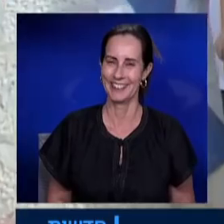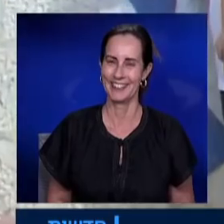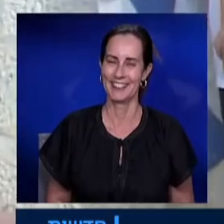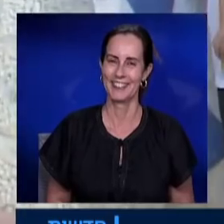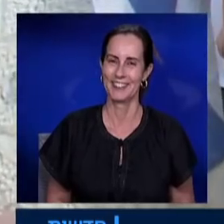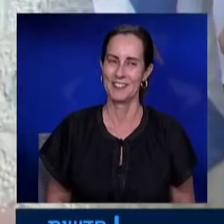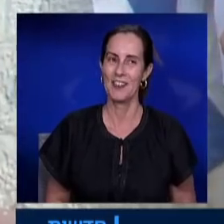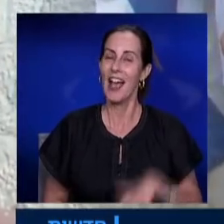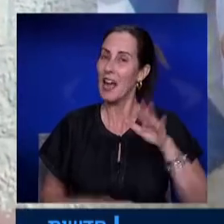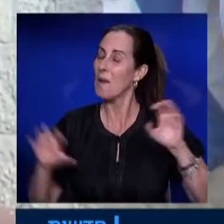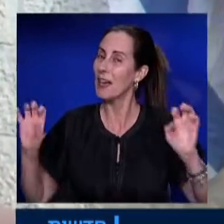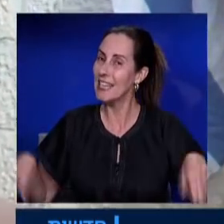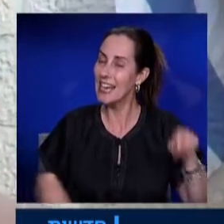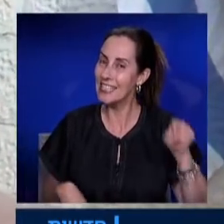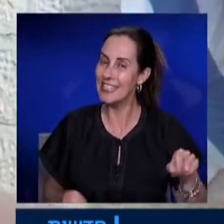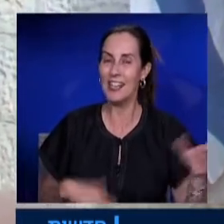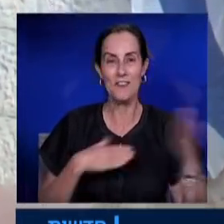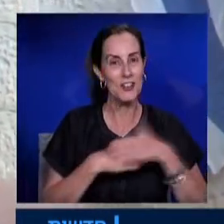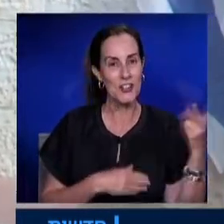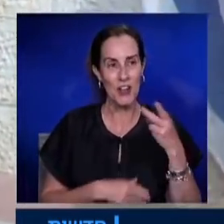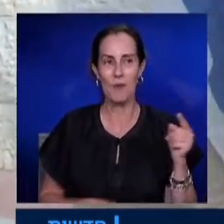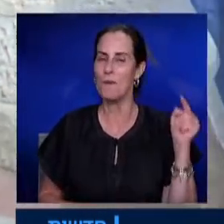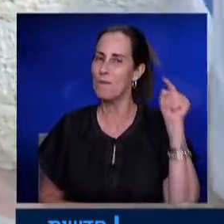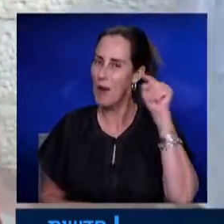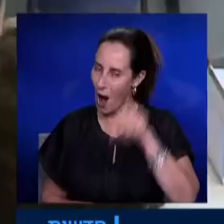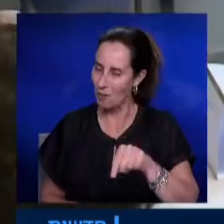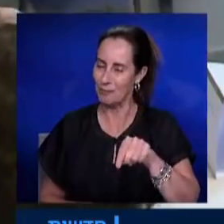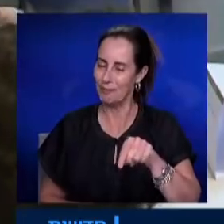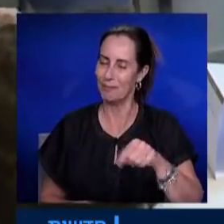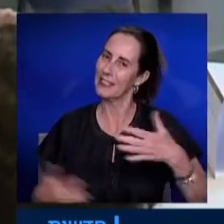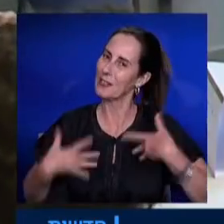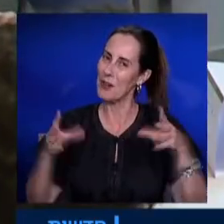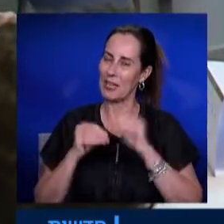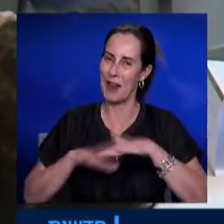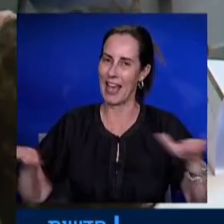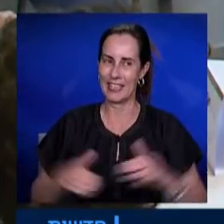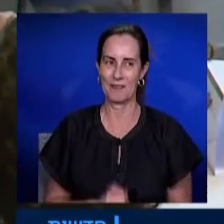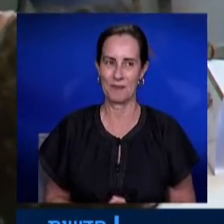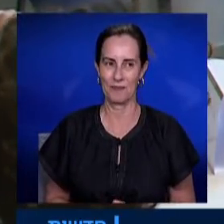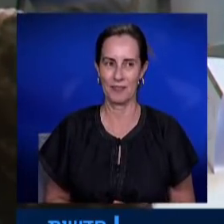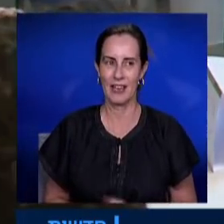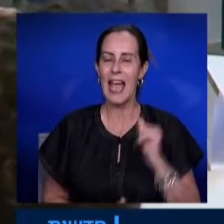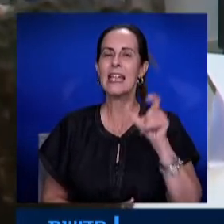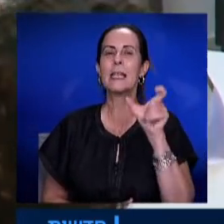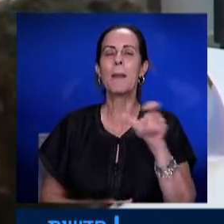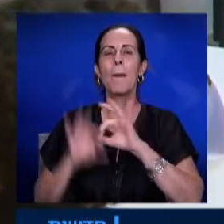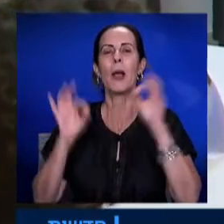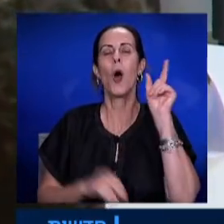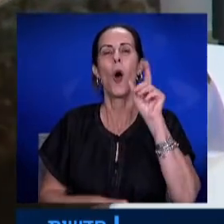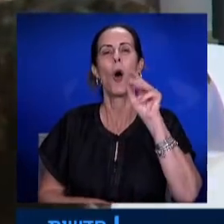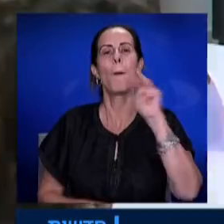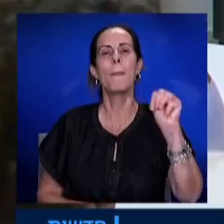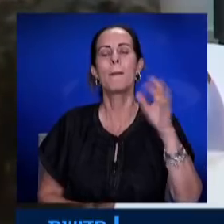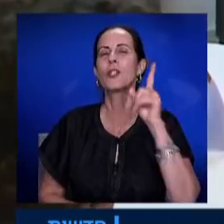לרעייתו. גם הנשיא יצחק הרצוג ורעייתו מיכל שמחו היום עם תלמידי ישראל. מה, איזה מילה מתחילה במם? איזה